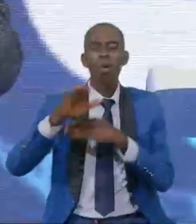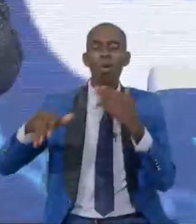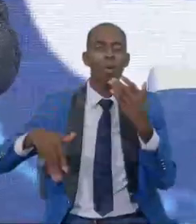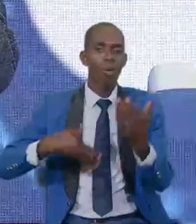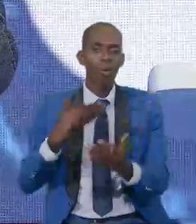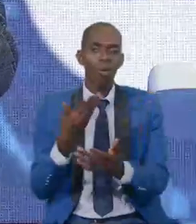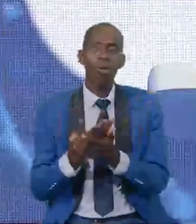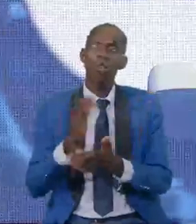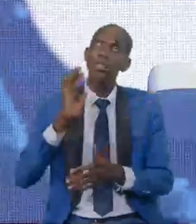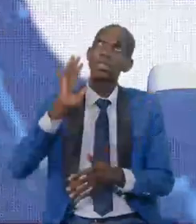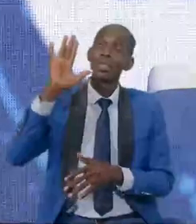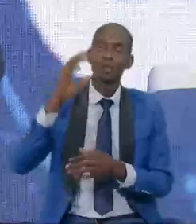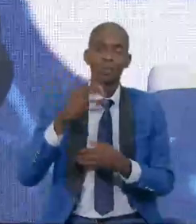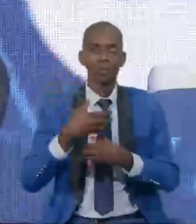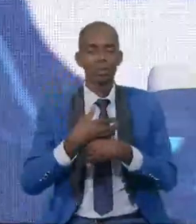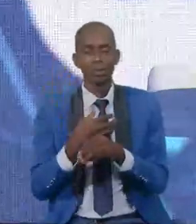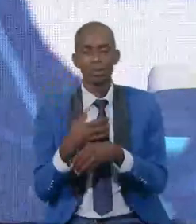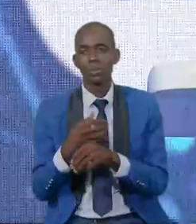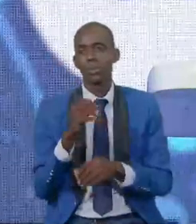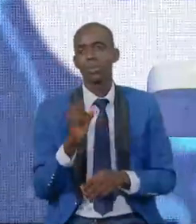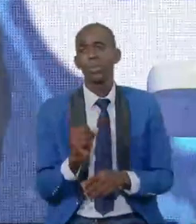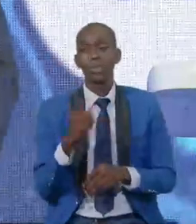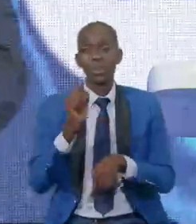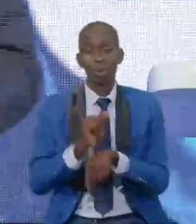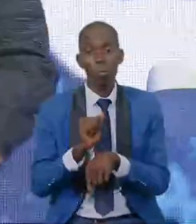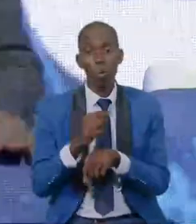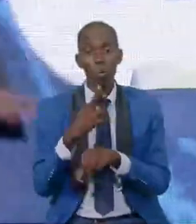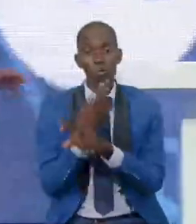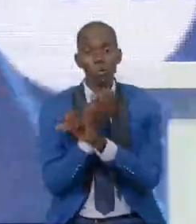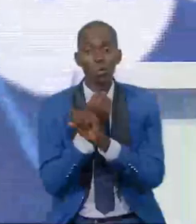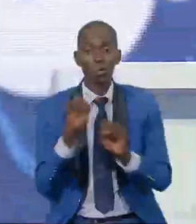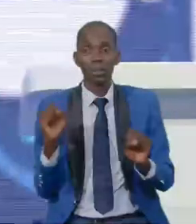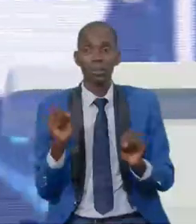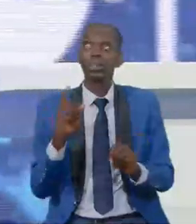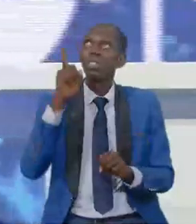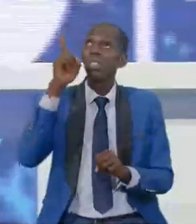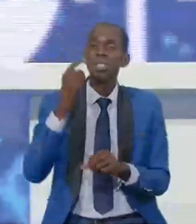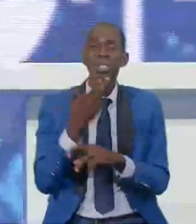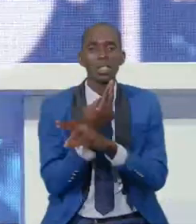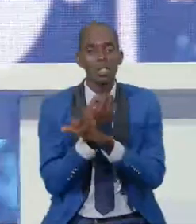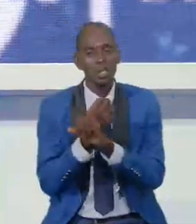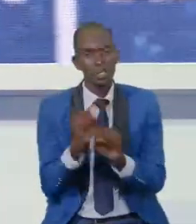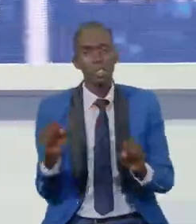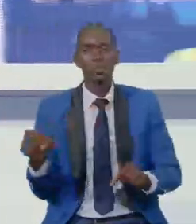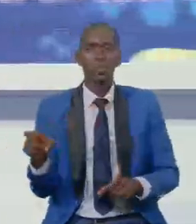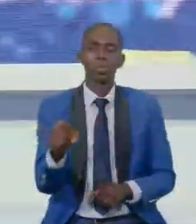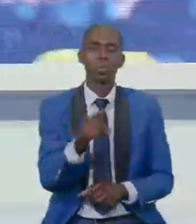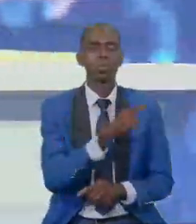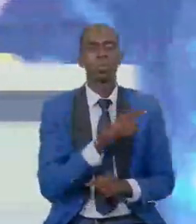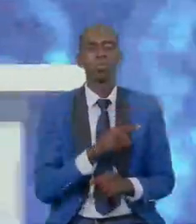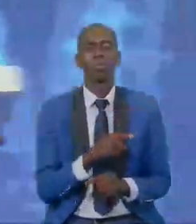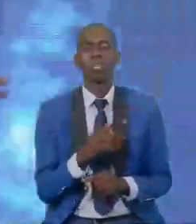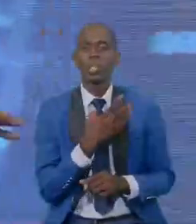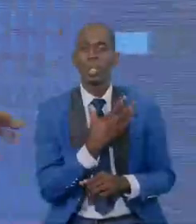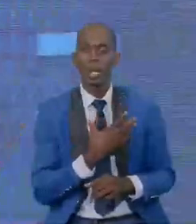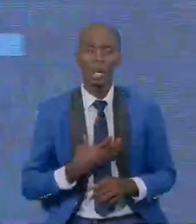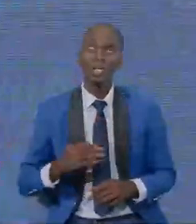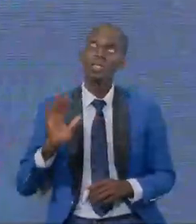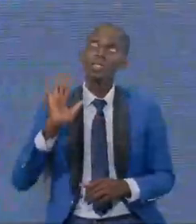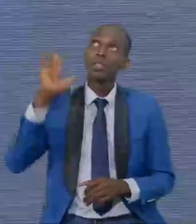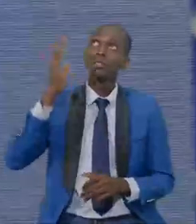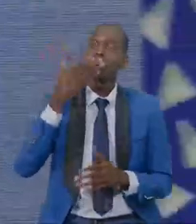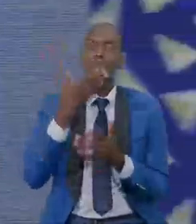Et sur toutes ses œuvres. L'œuvre de la rédemption. Il t'a racheté.